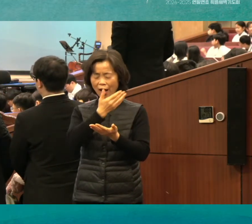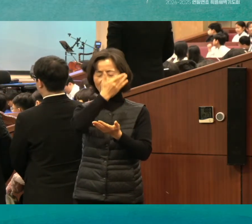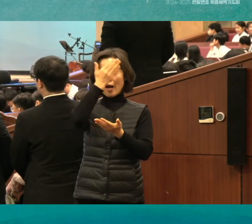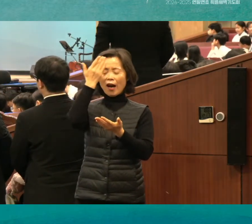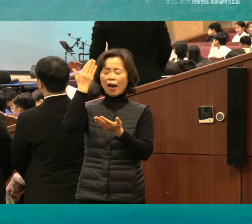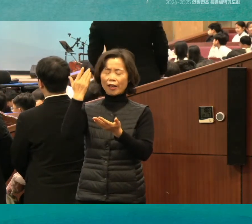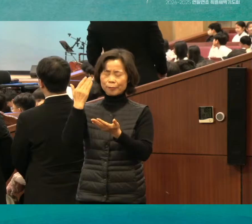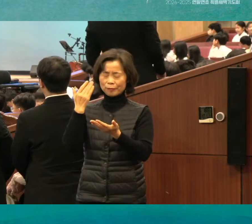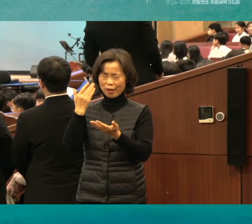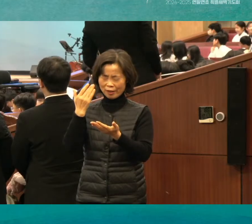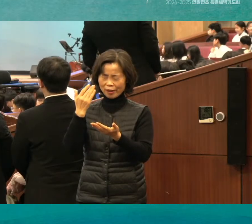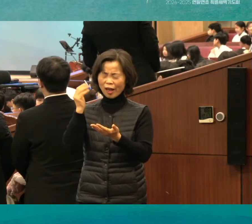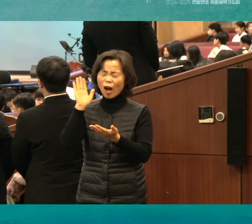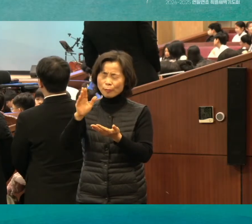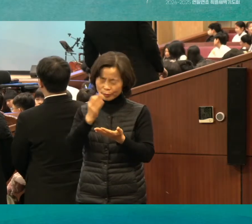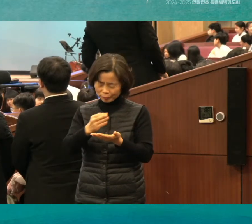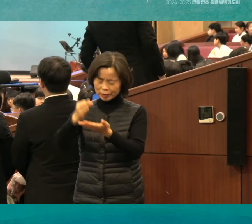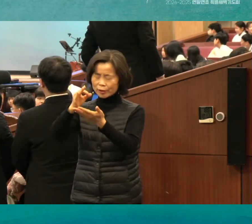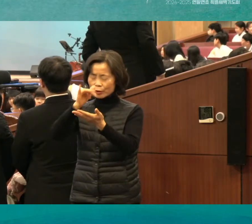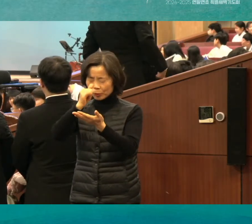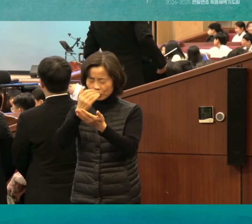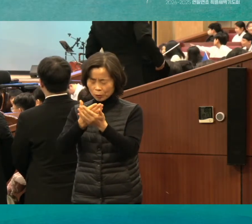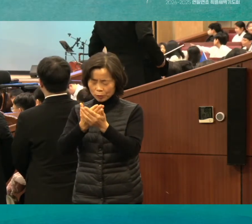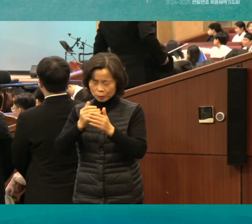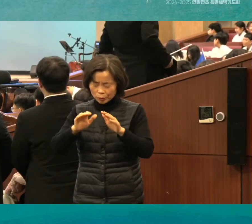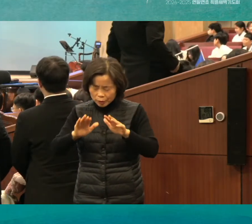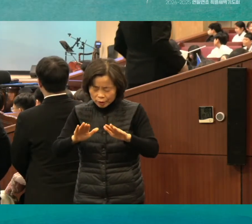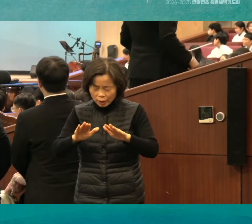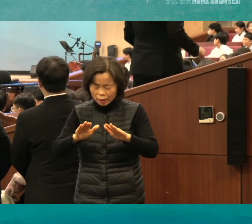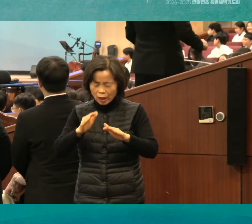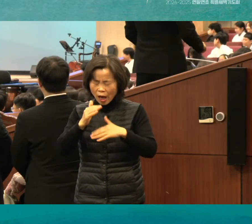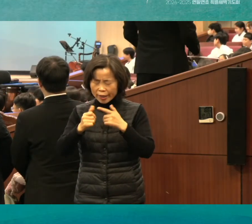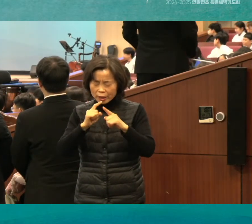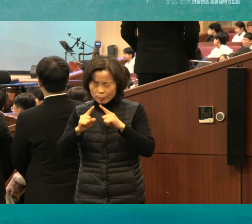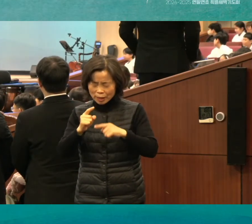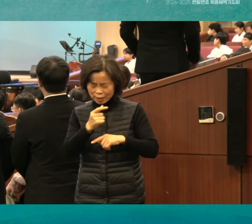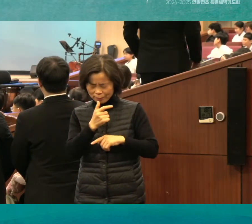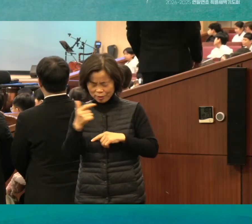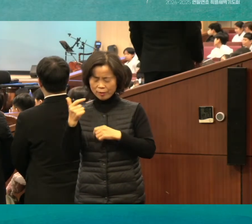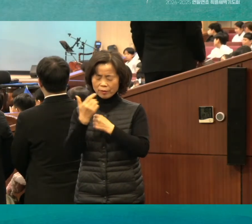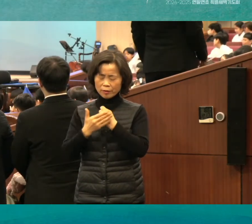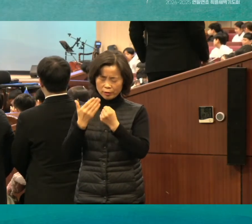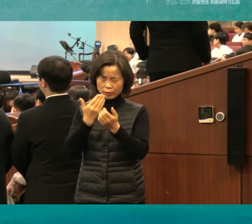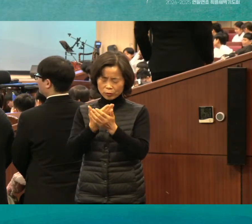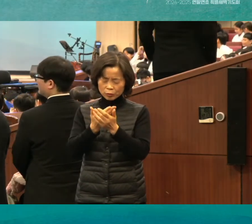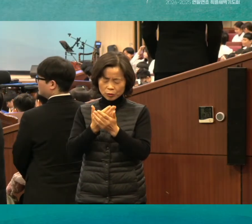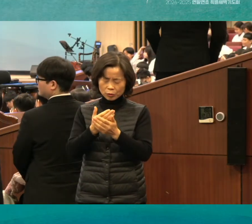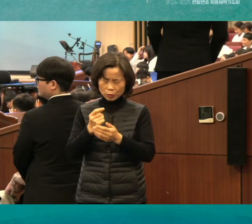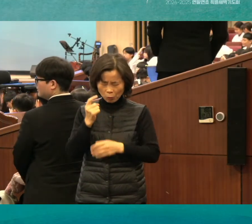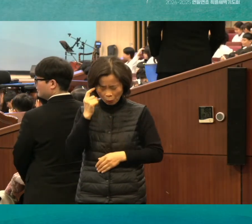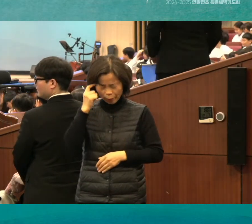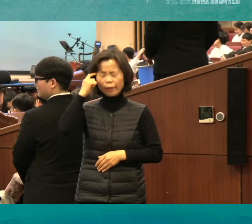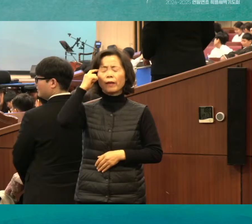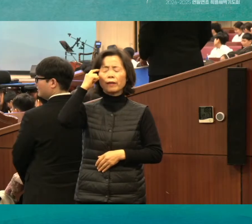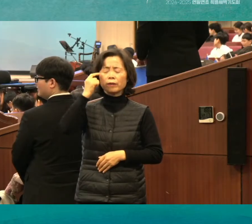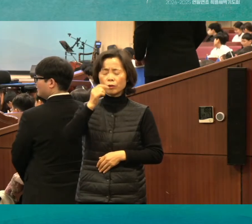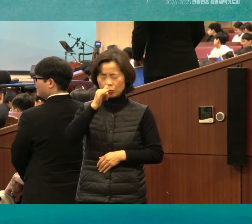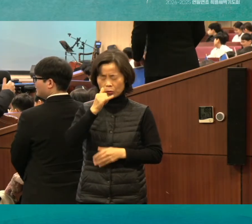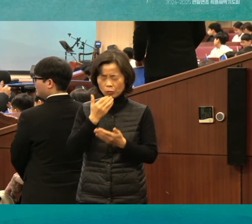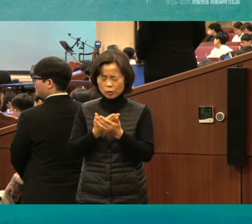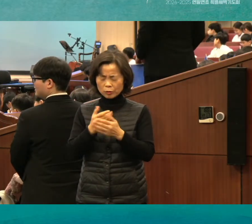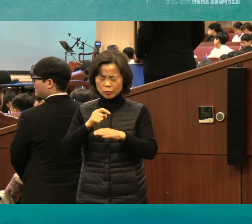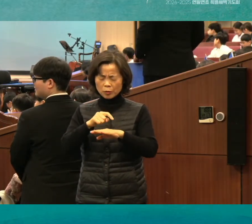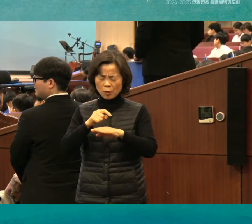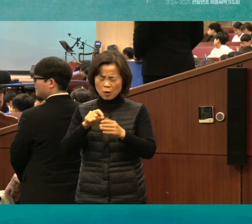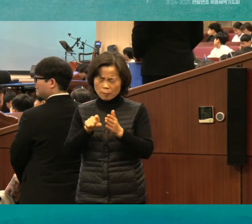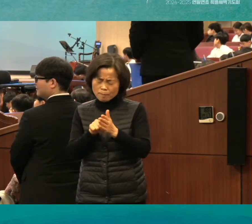드리고도 남게 하여 주시옵소서. 오늘 이 시간 말씀 가운데 큰 은혜를 주시고 또 깨달음을 주시고 결단하게